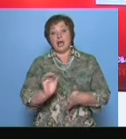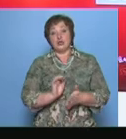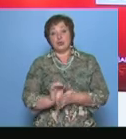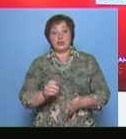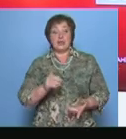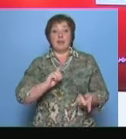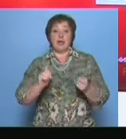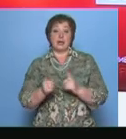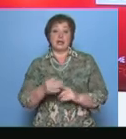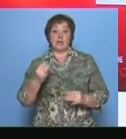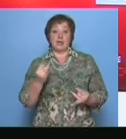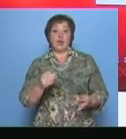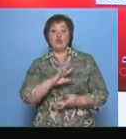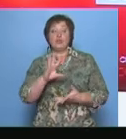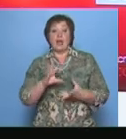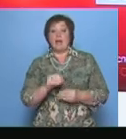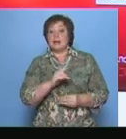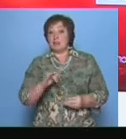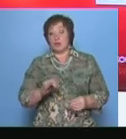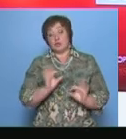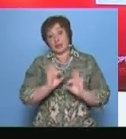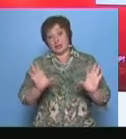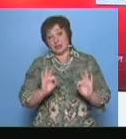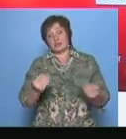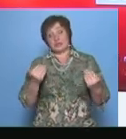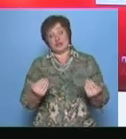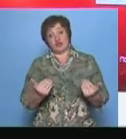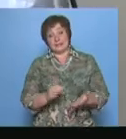и какую помощь предлагает регион, расскажет Марина Баль.